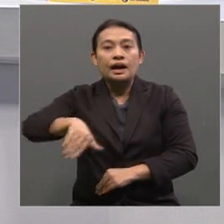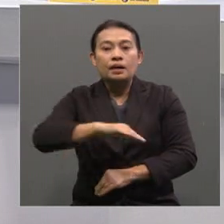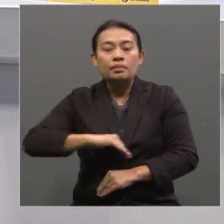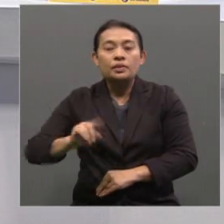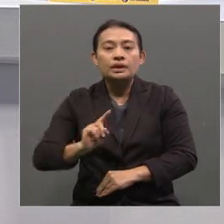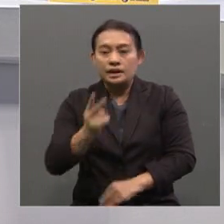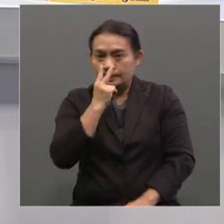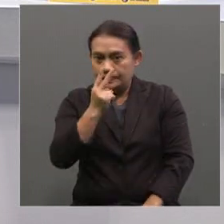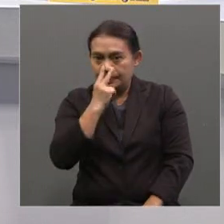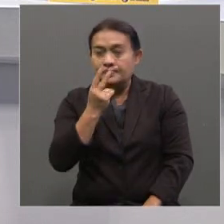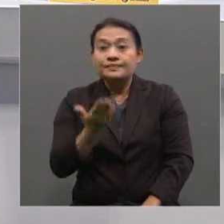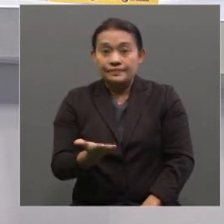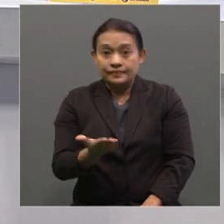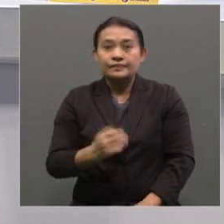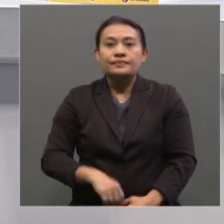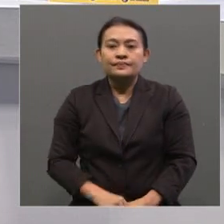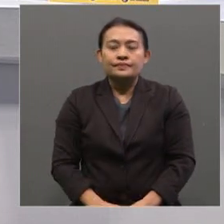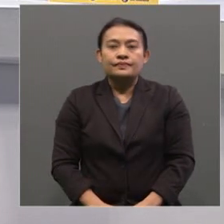ติดตามได้กับคุณปฏิพัฒน์เข็มทิศครับ